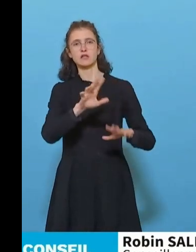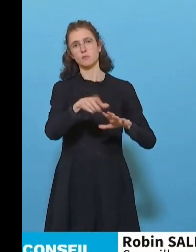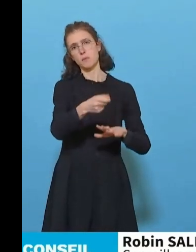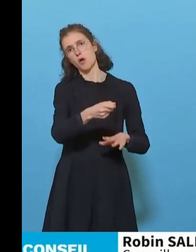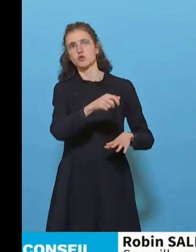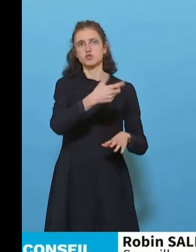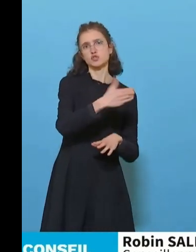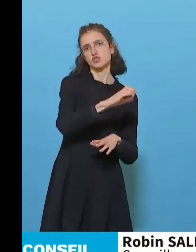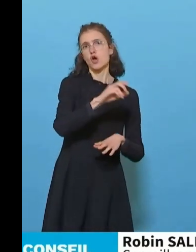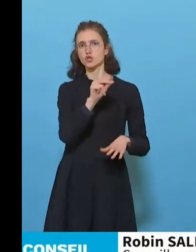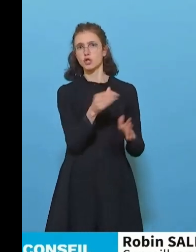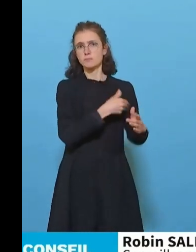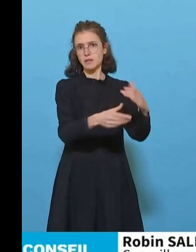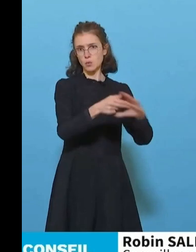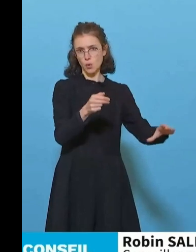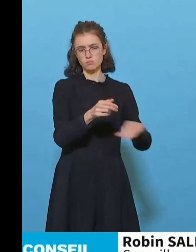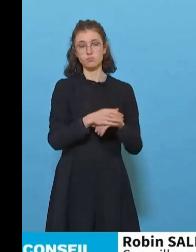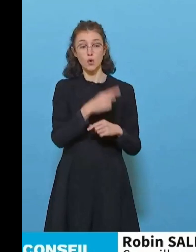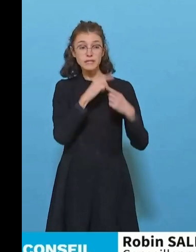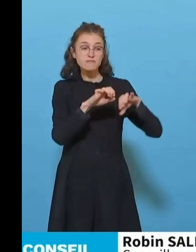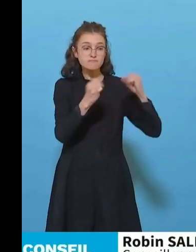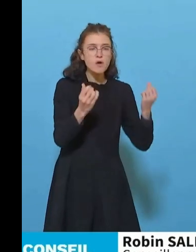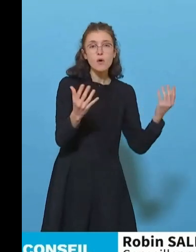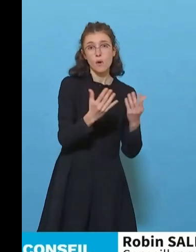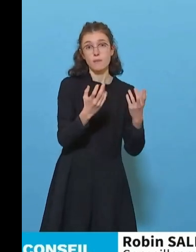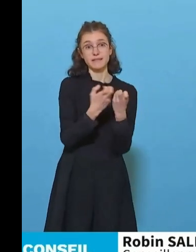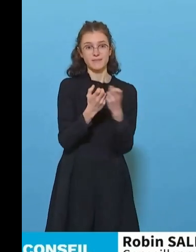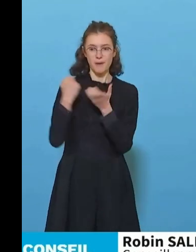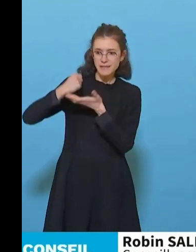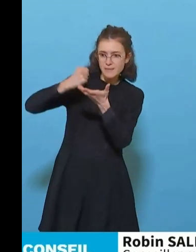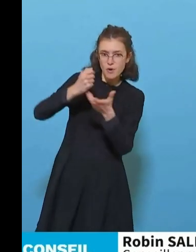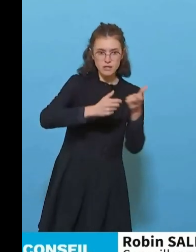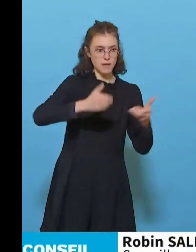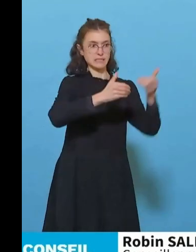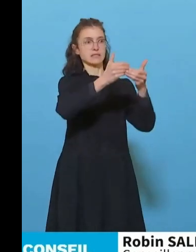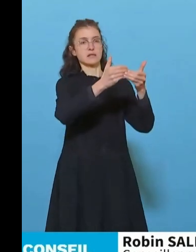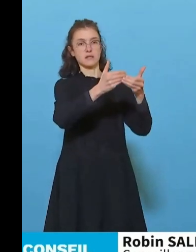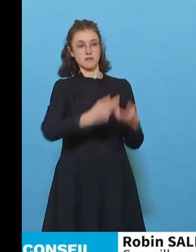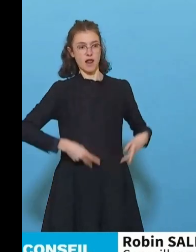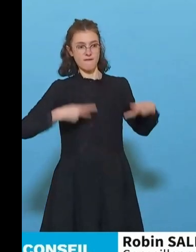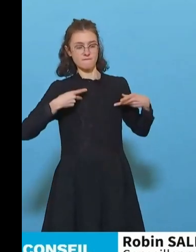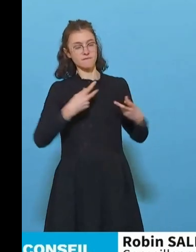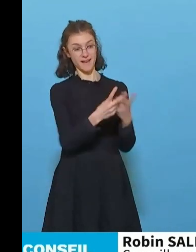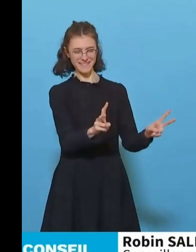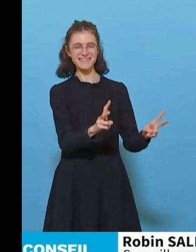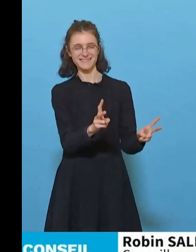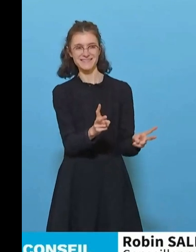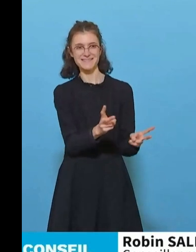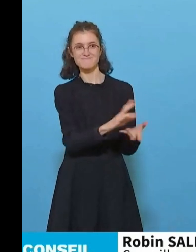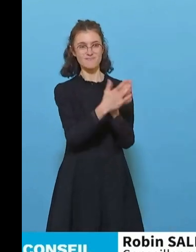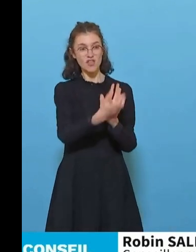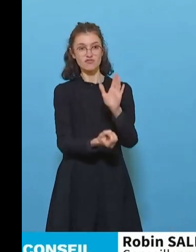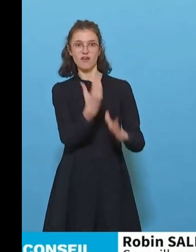permettront notamment d'améliorer le patrimoine bâti de la ville en œuvrant à la performance énergétique des locaux administratifs, en